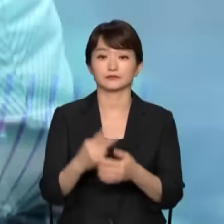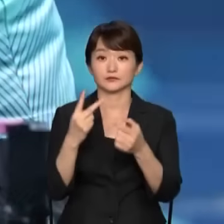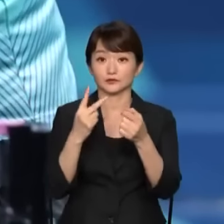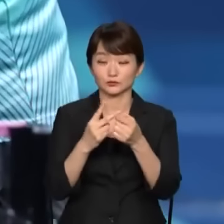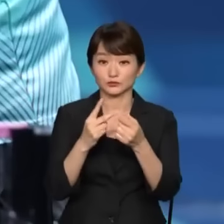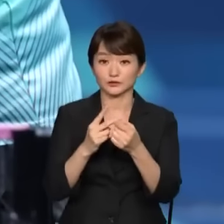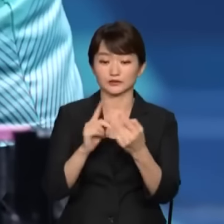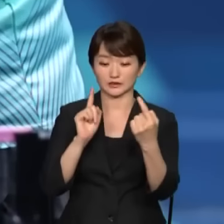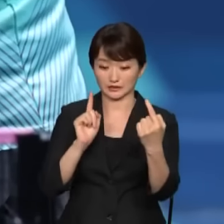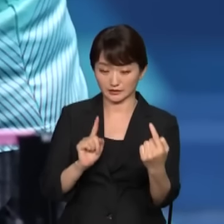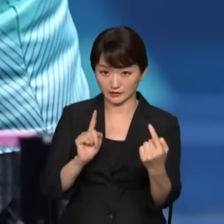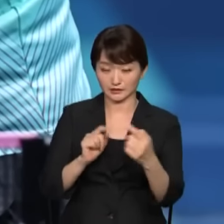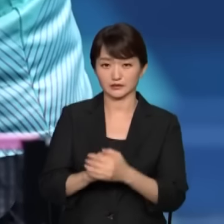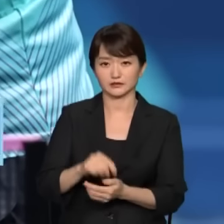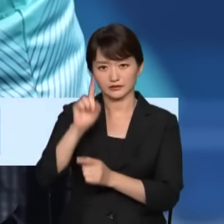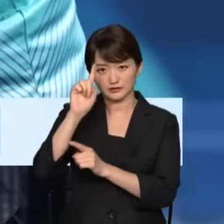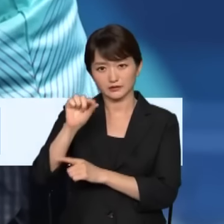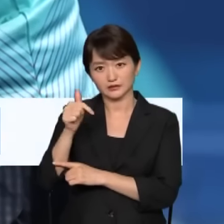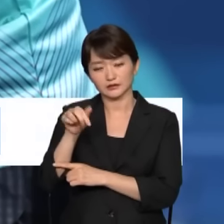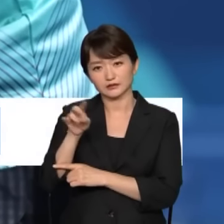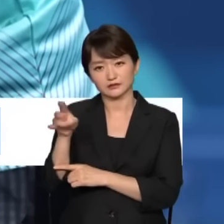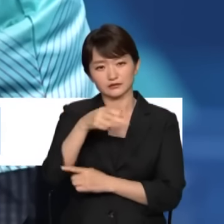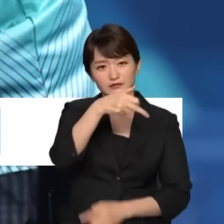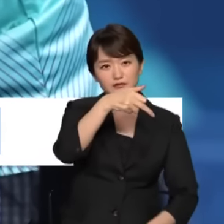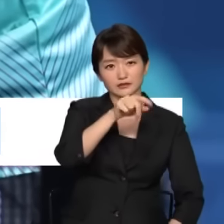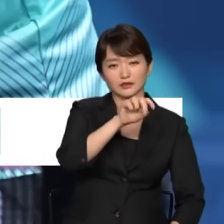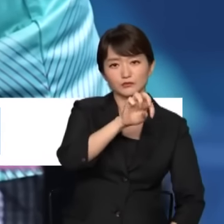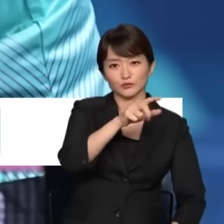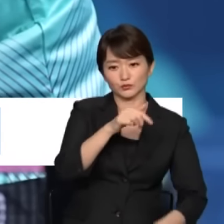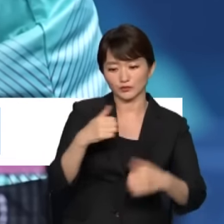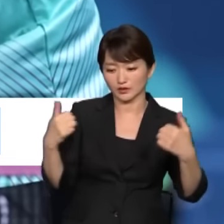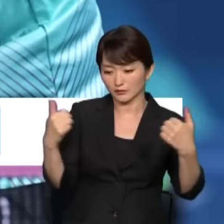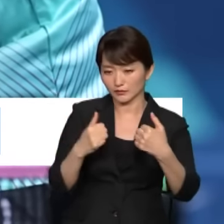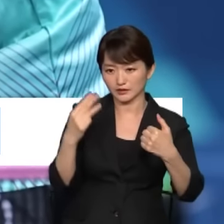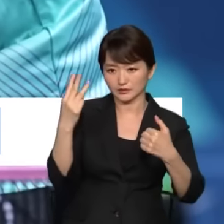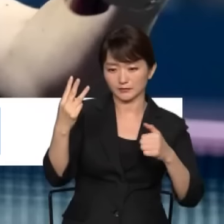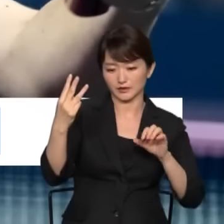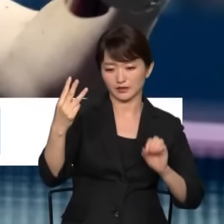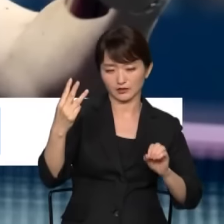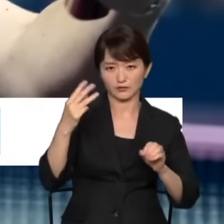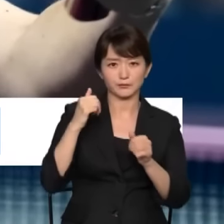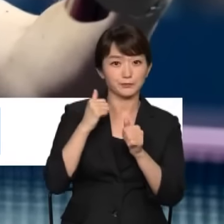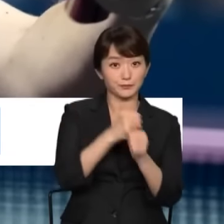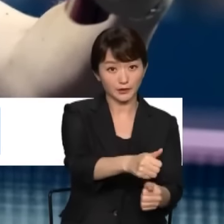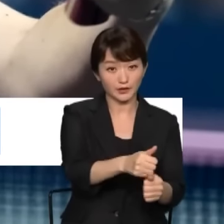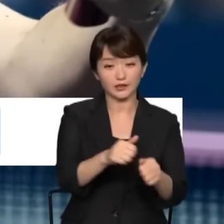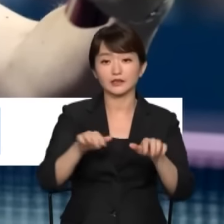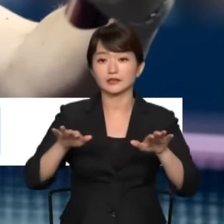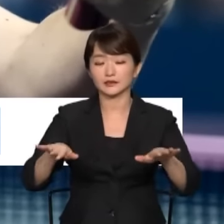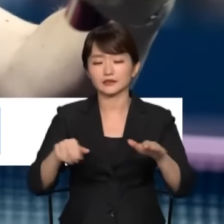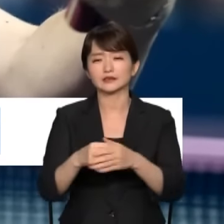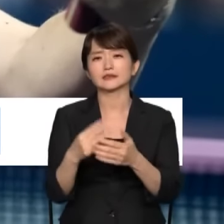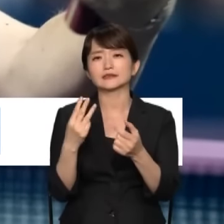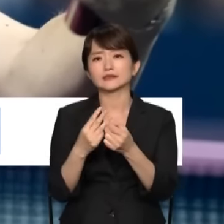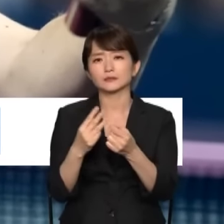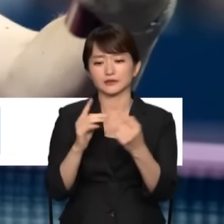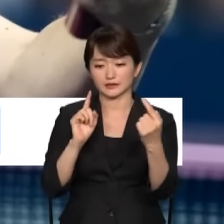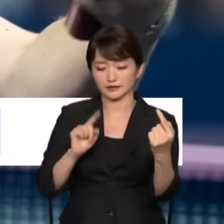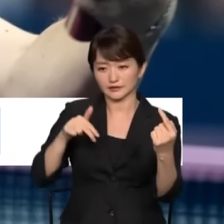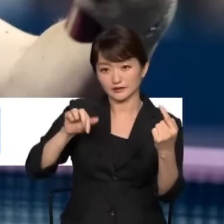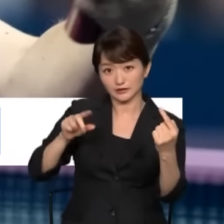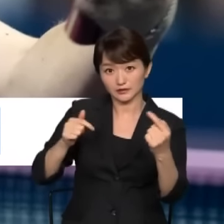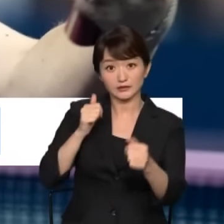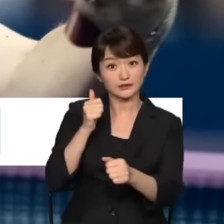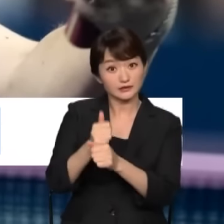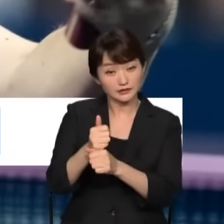번째 단식 경기에선 이은혜가 카우프먼을 게임 스코어 3-0으로 꺾었습니다. 이제 세 번째 단식 경기 에서 전지희가